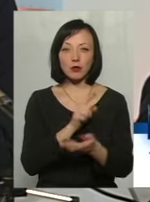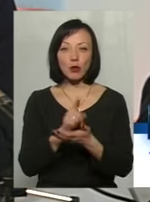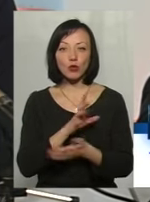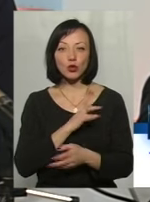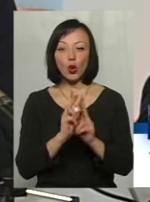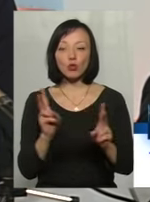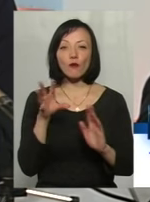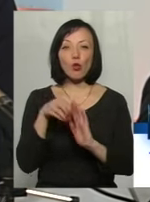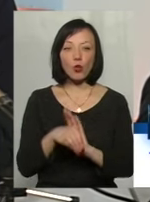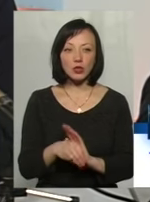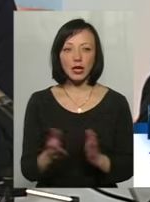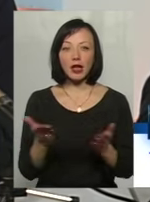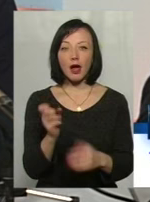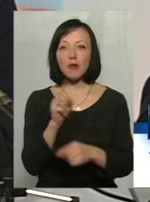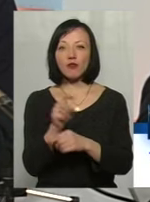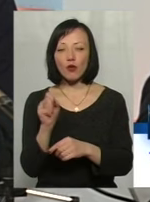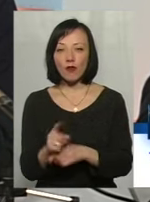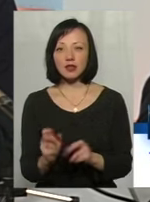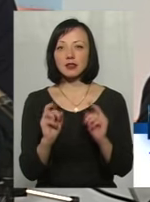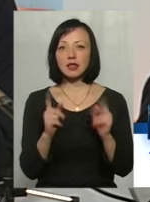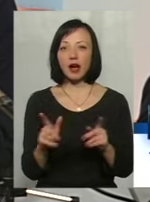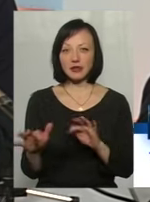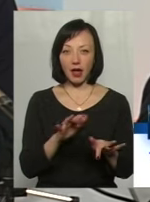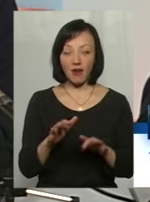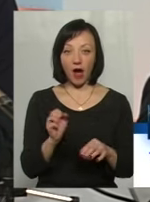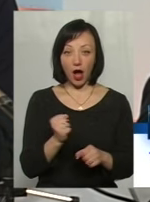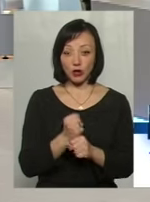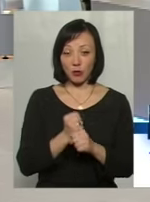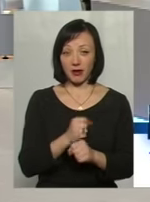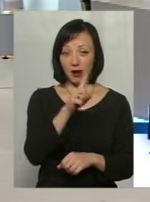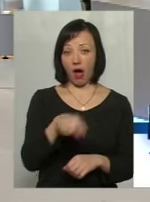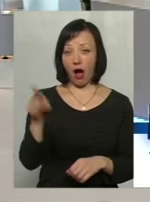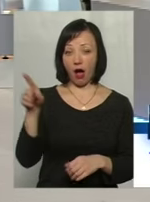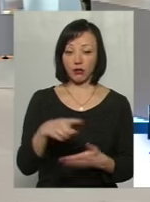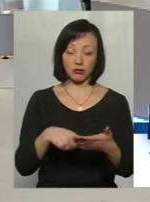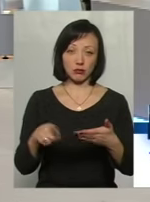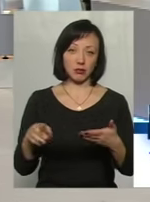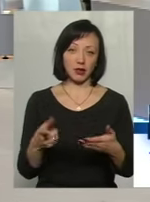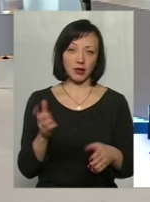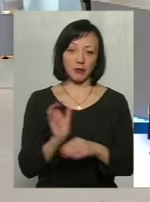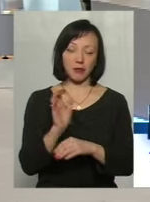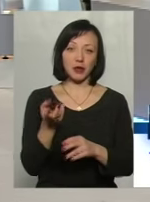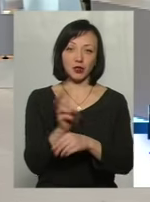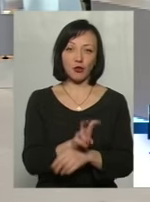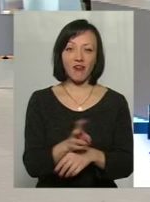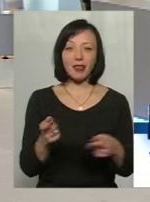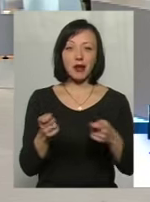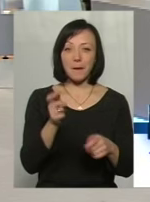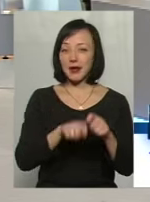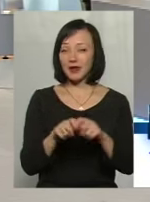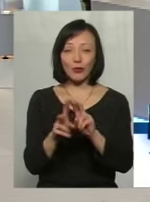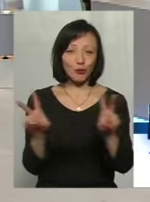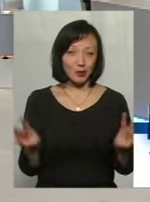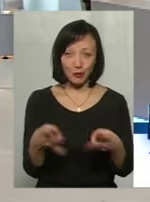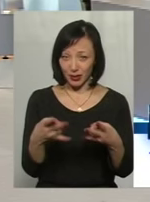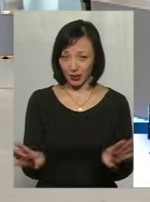туди входить, які повноваження, наскільки воно дієве. А зробити для галочки, щоб прийшло департамент перевірив, це нікому не потрібно,